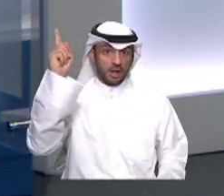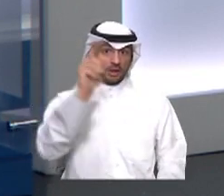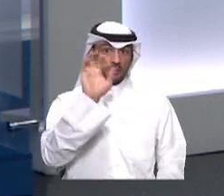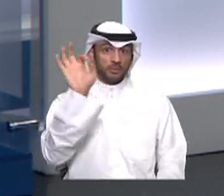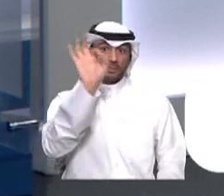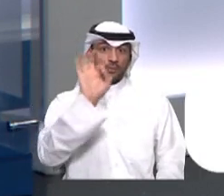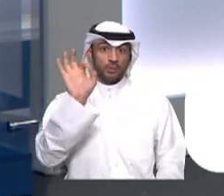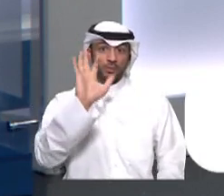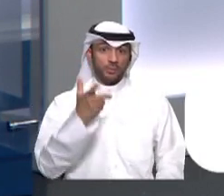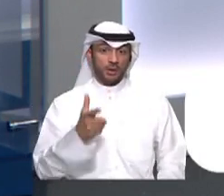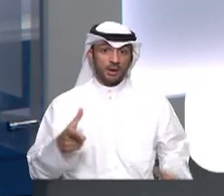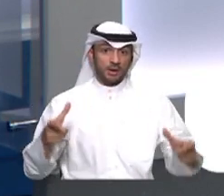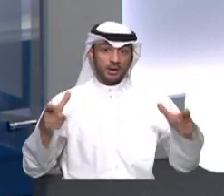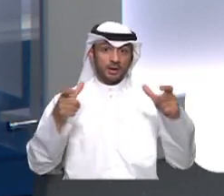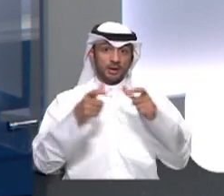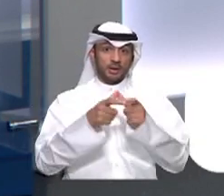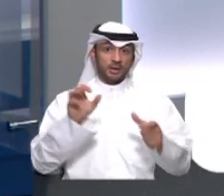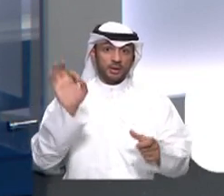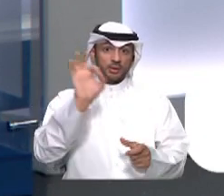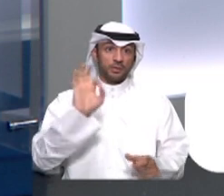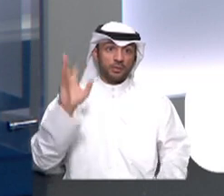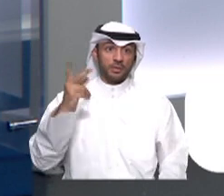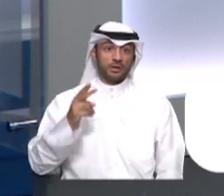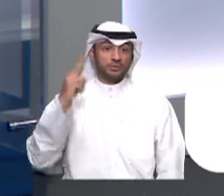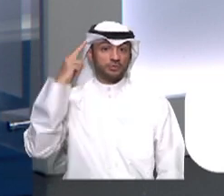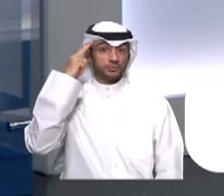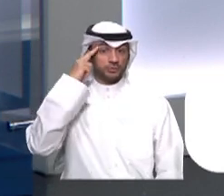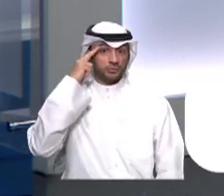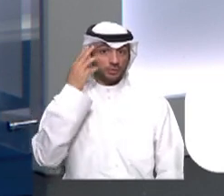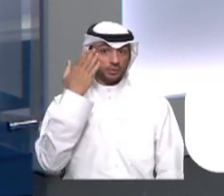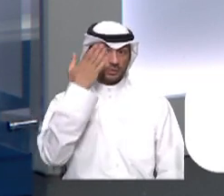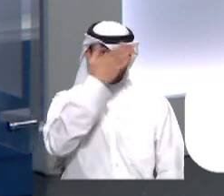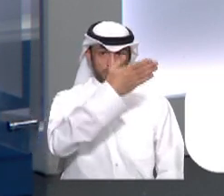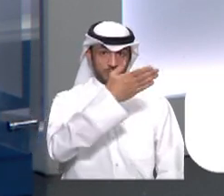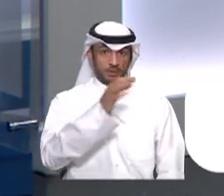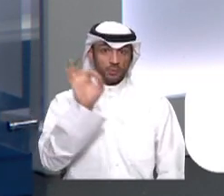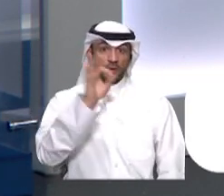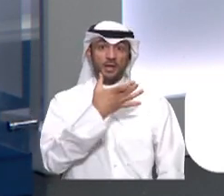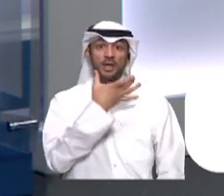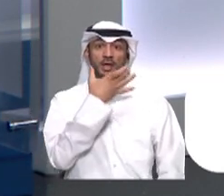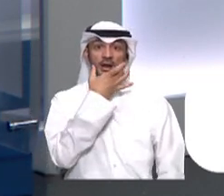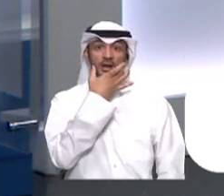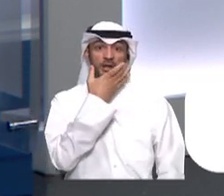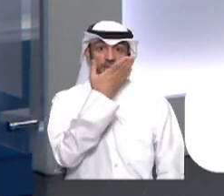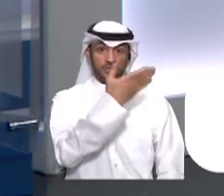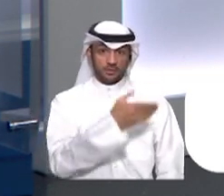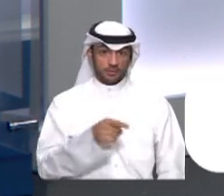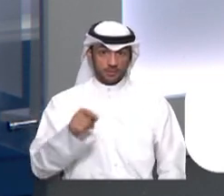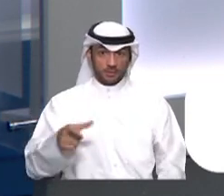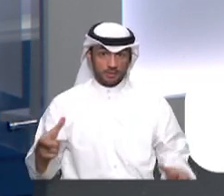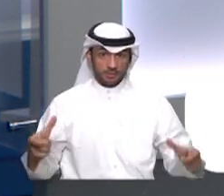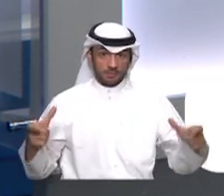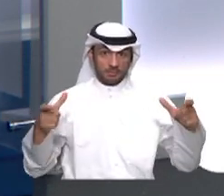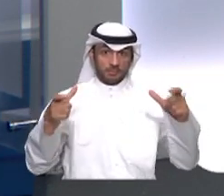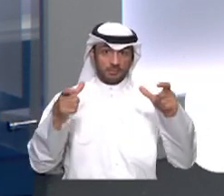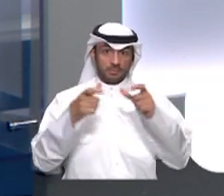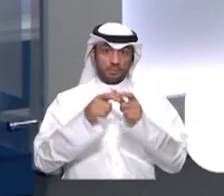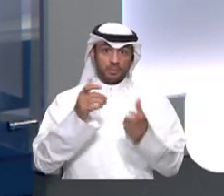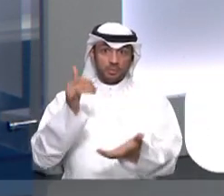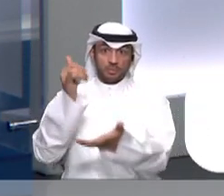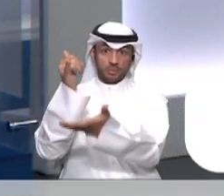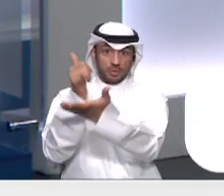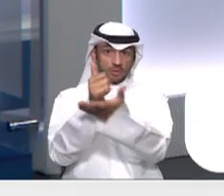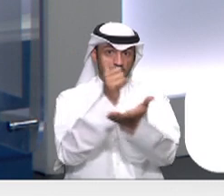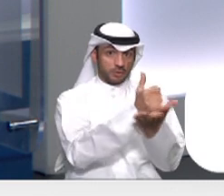النقل والخدمات اللوجستية بالمملكة العربية السعودية في العاصمة الرياض. ويجمع المنتدى قادة القطاع